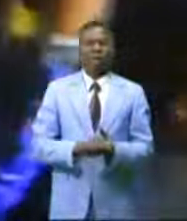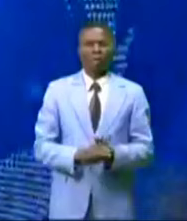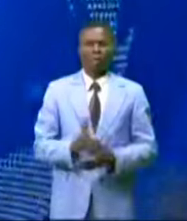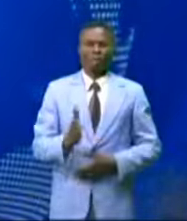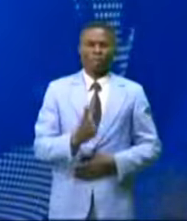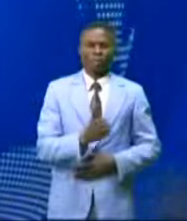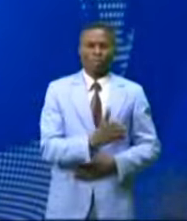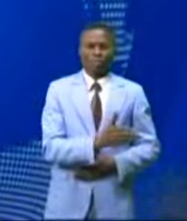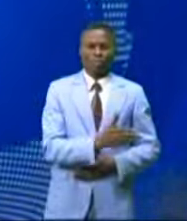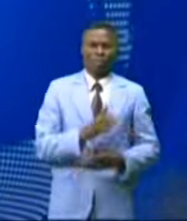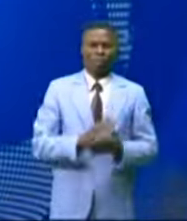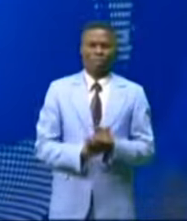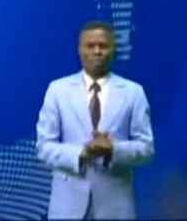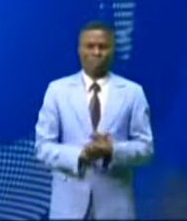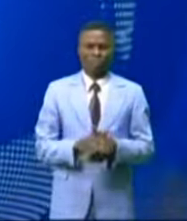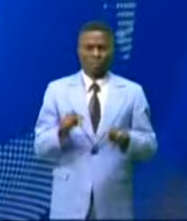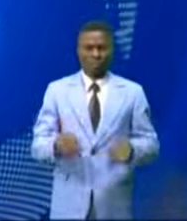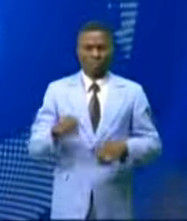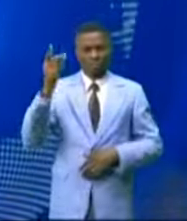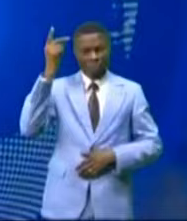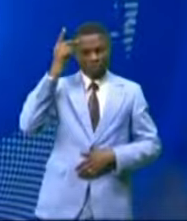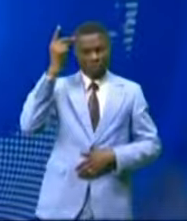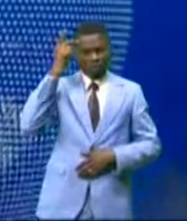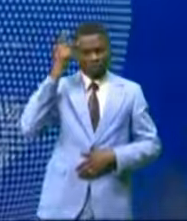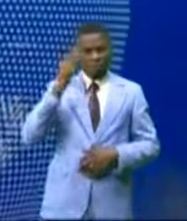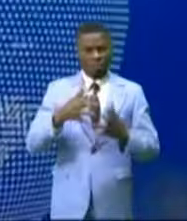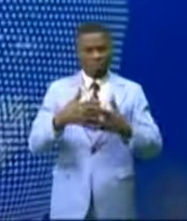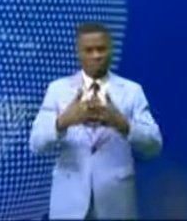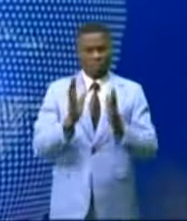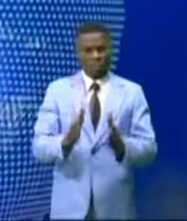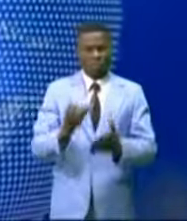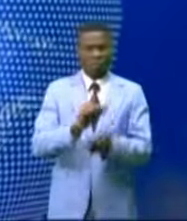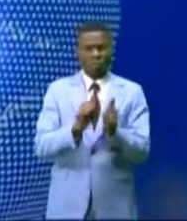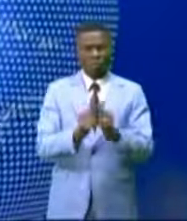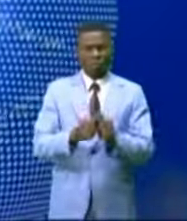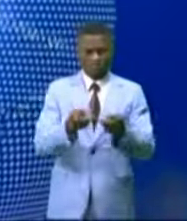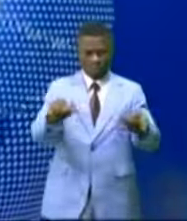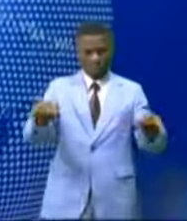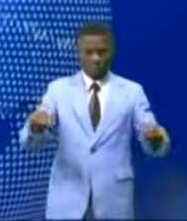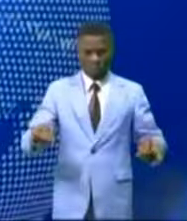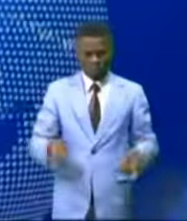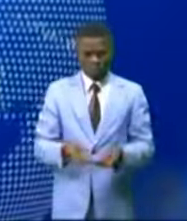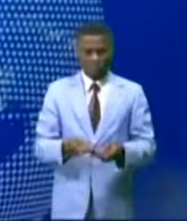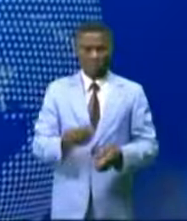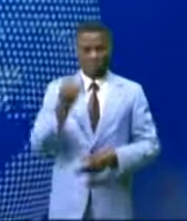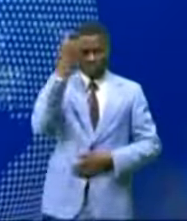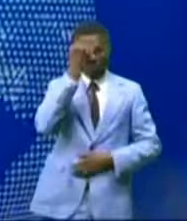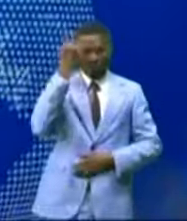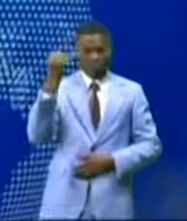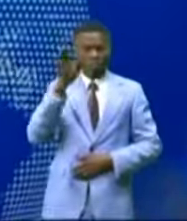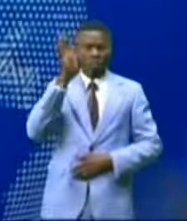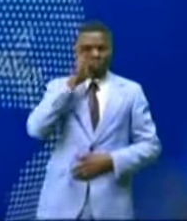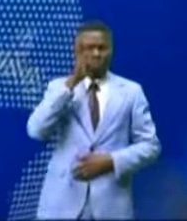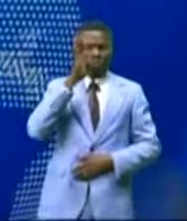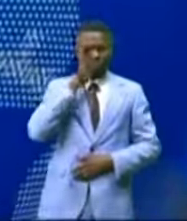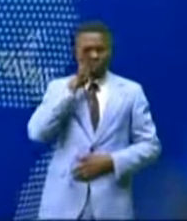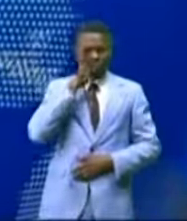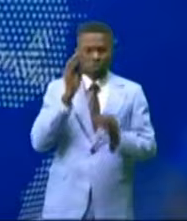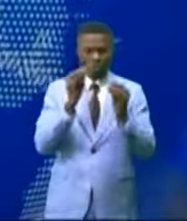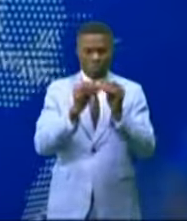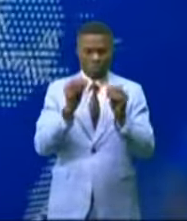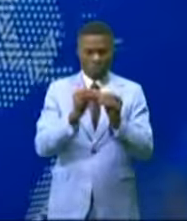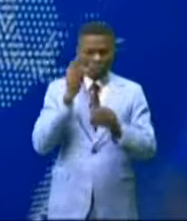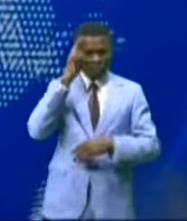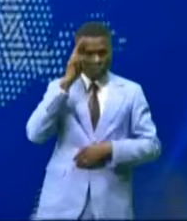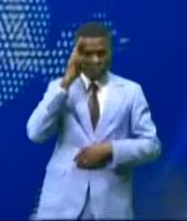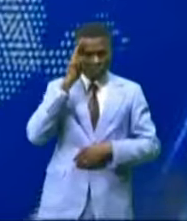Martel revenant dans la capitale les partenaires du secteur de l'environnement de Suède d'Italie et Belgique ont tu une réunion de réflexion